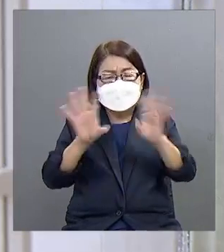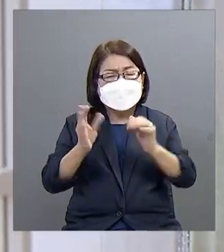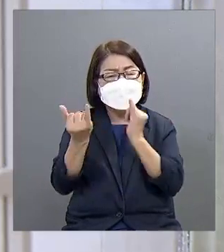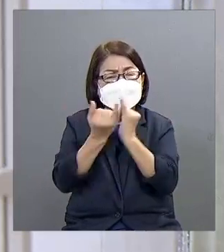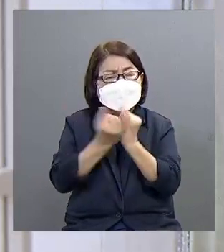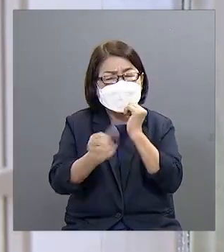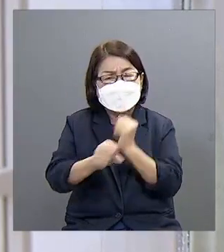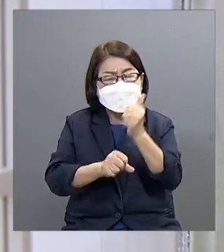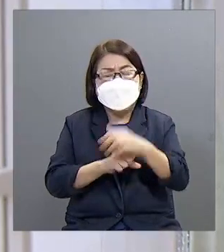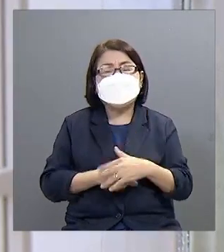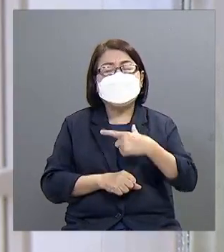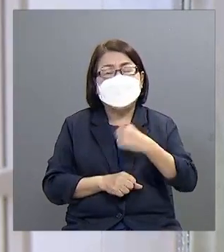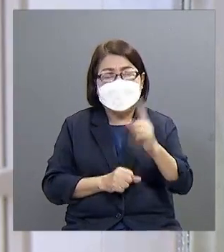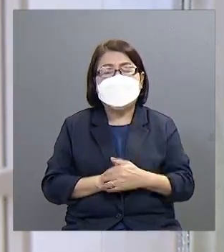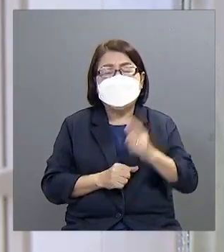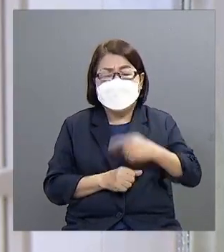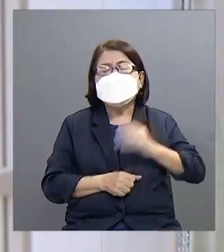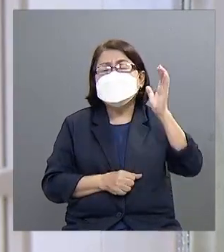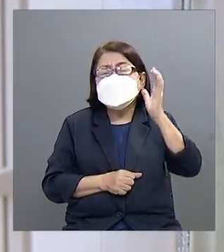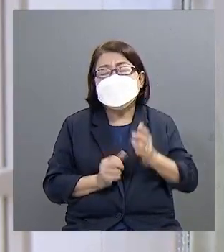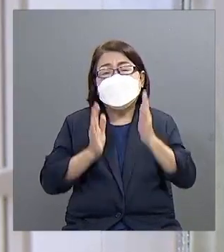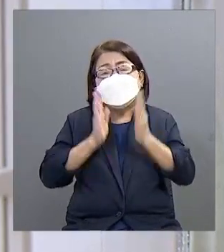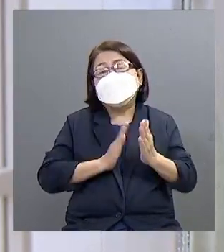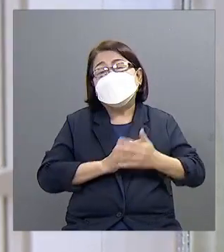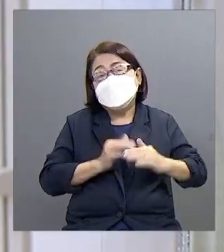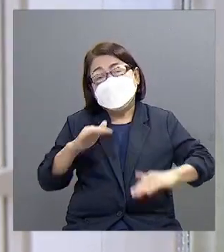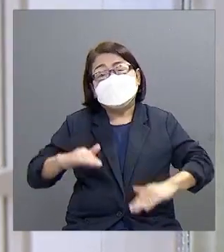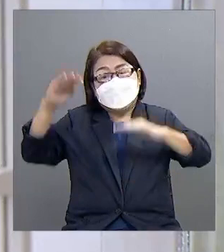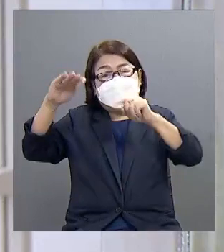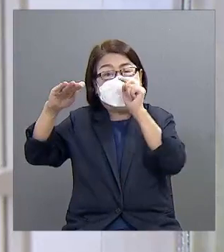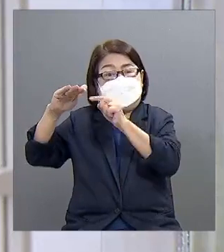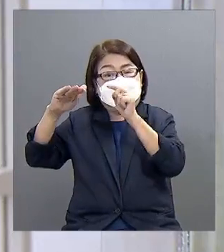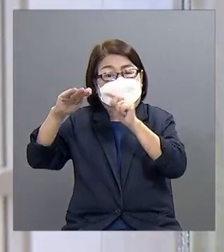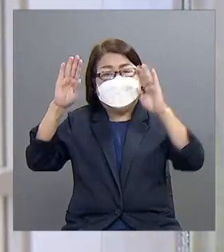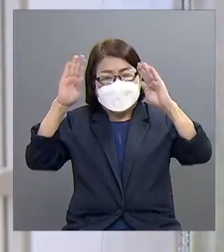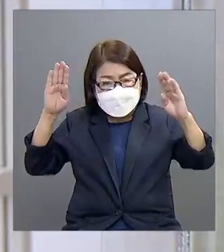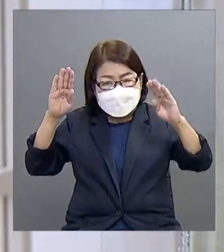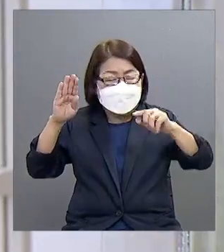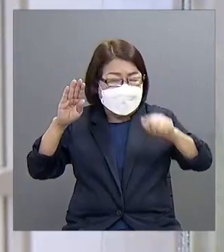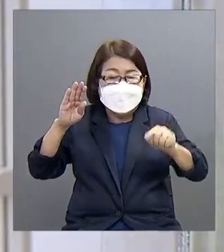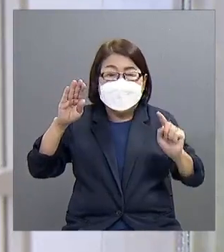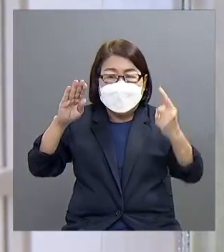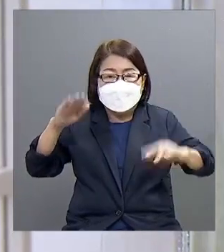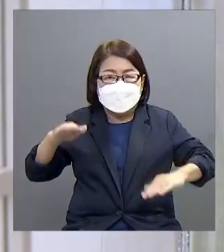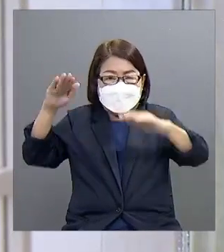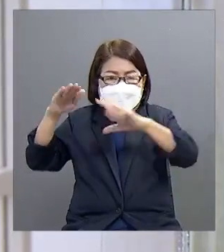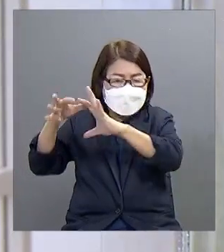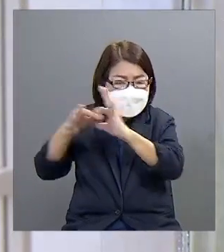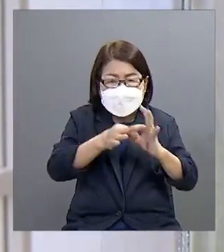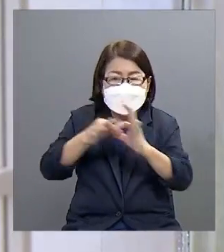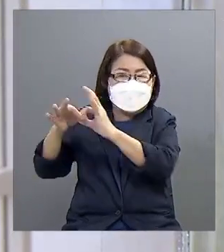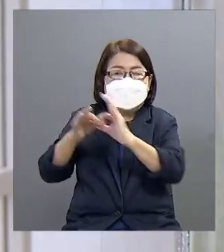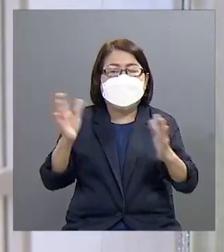คนรุ่นก่อนนะครับกับความสามารถแล้วก็พลังงานของคนรุ่นใหม่สามารถทำงานร่วมกันได้แล้วก็พัฒนาต่อยอดนวัตกรรมดีๆได้ในอนาค